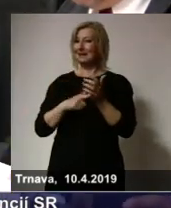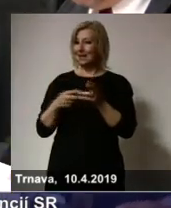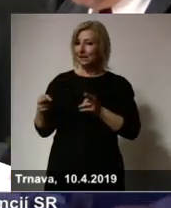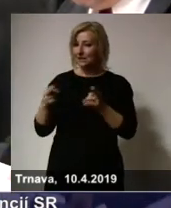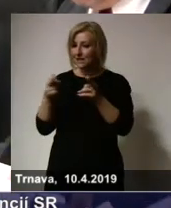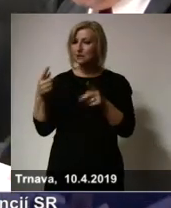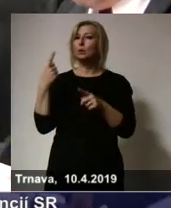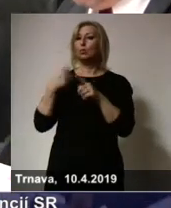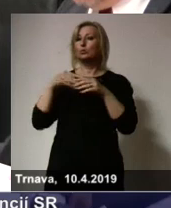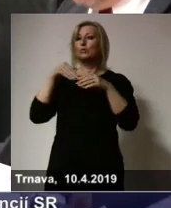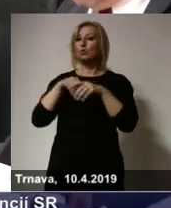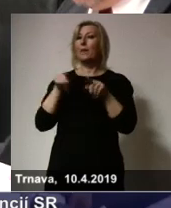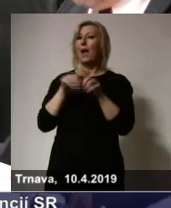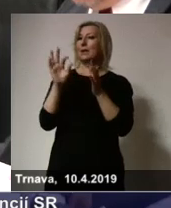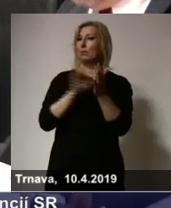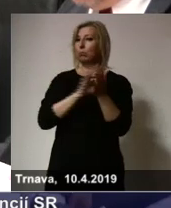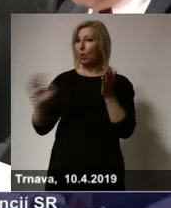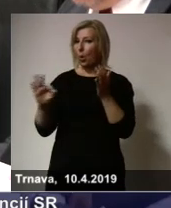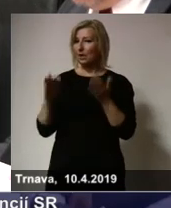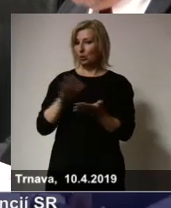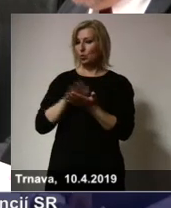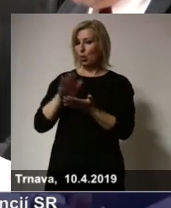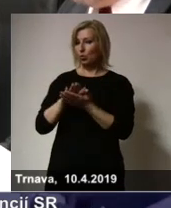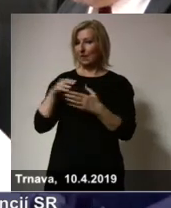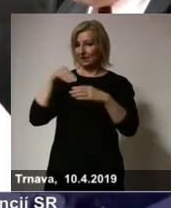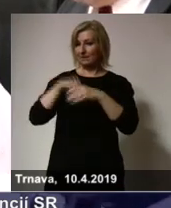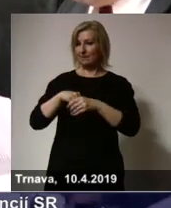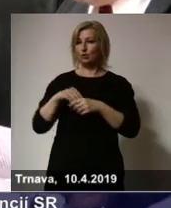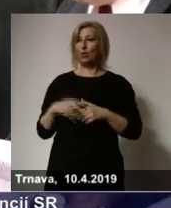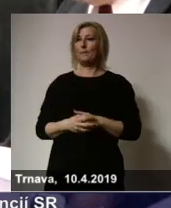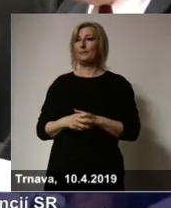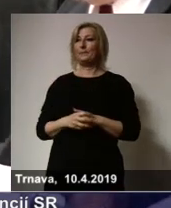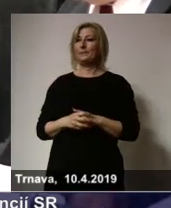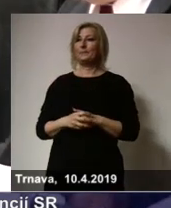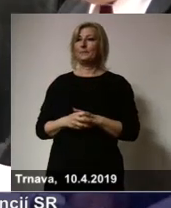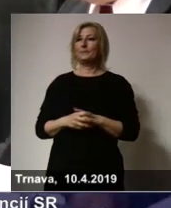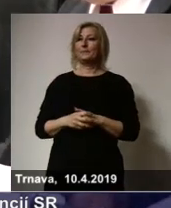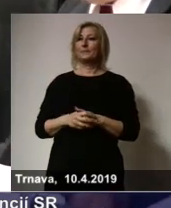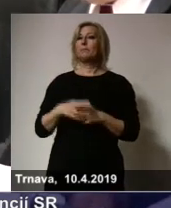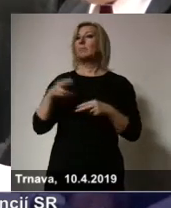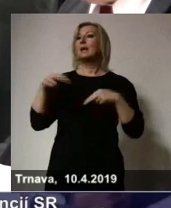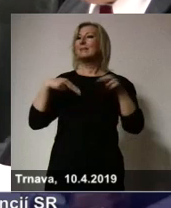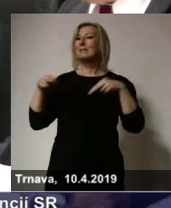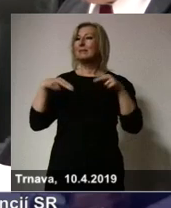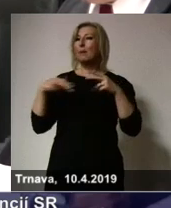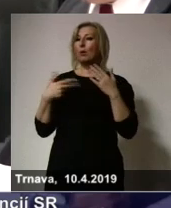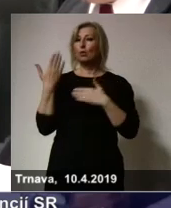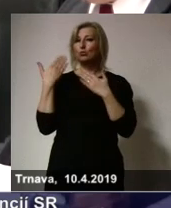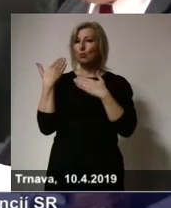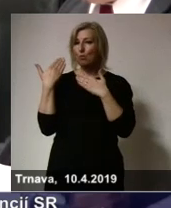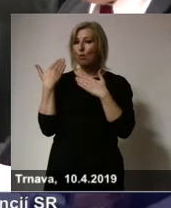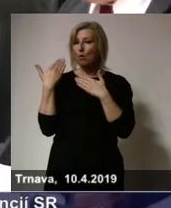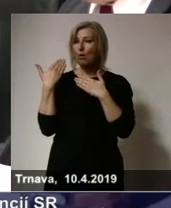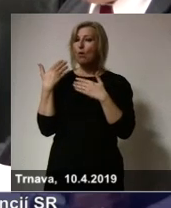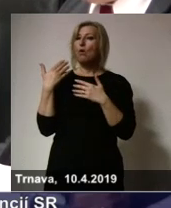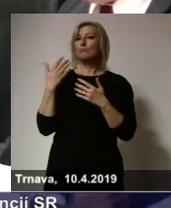dokumentácii. Táto suma, tá debata, ktorú sme o tom viedli, bola v rozmedzi od